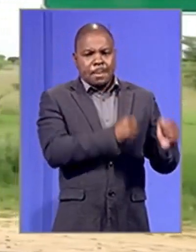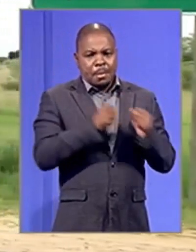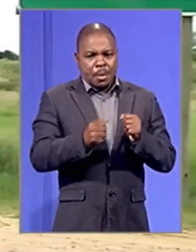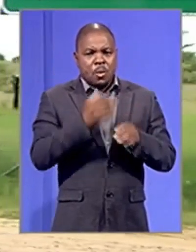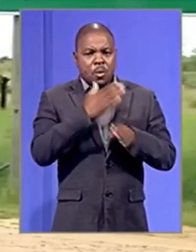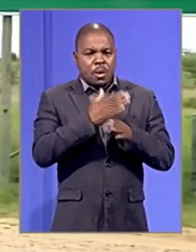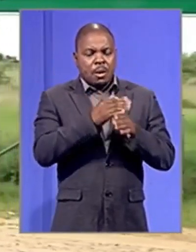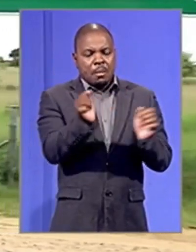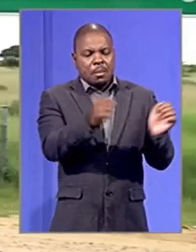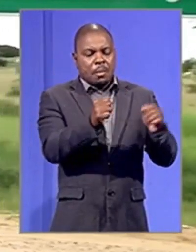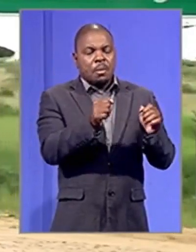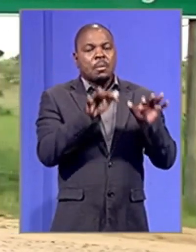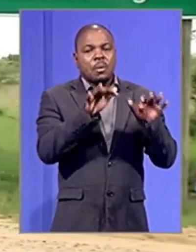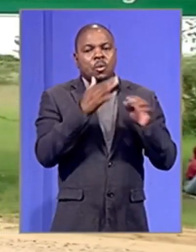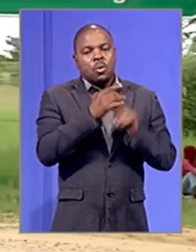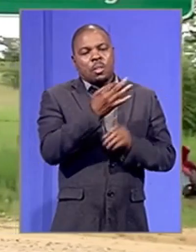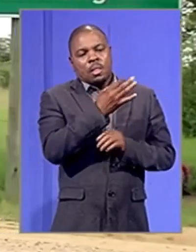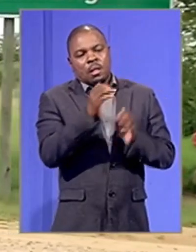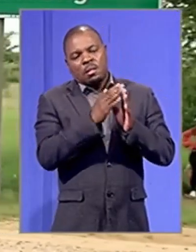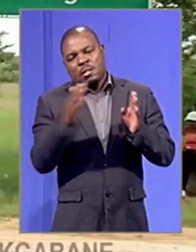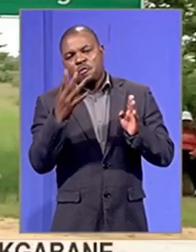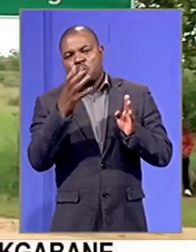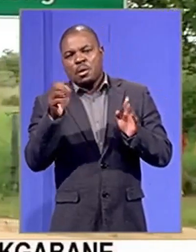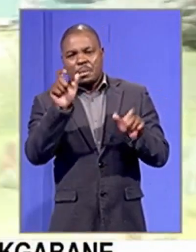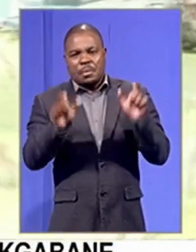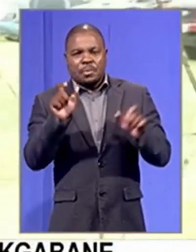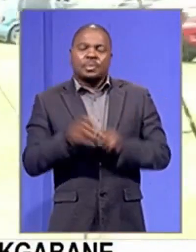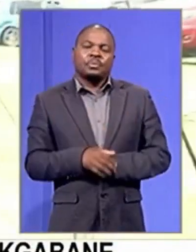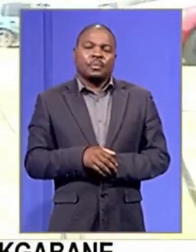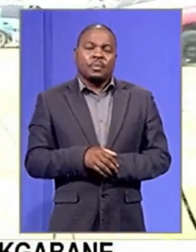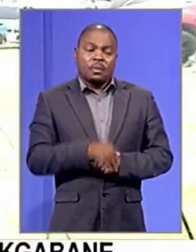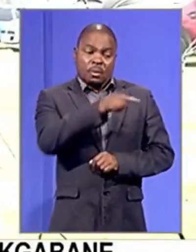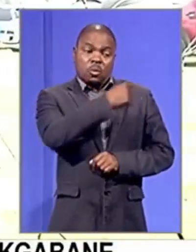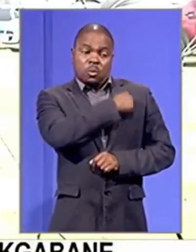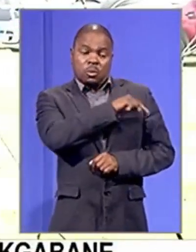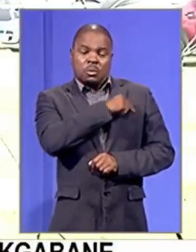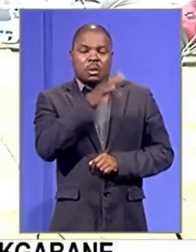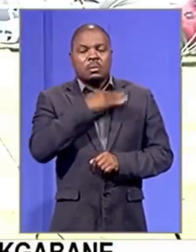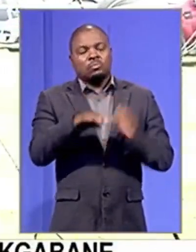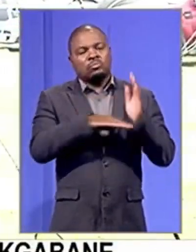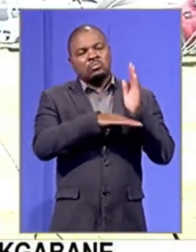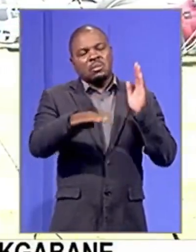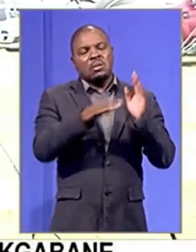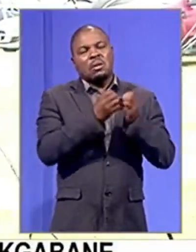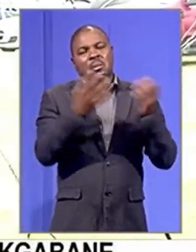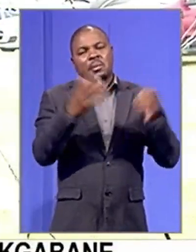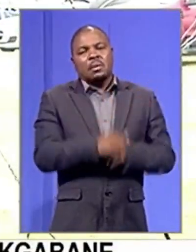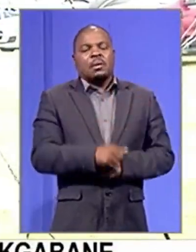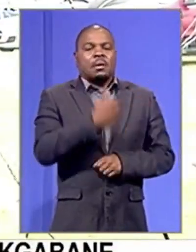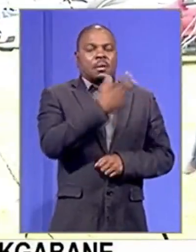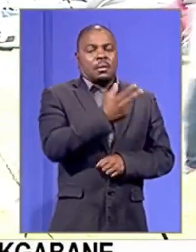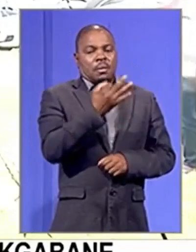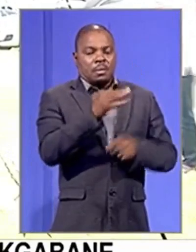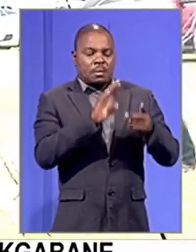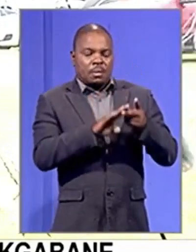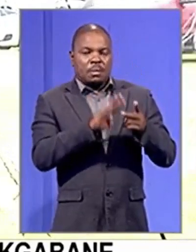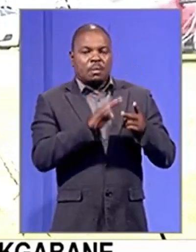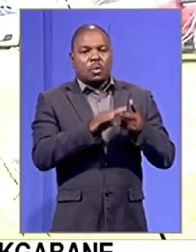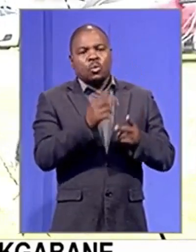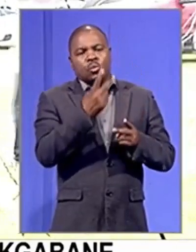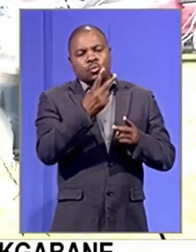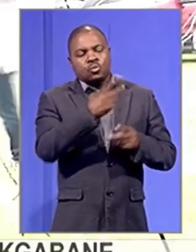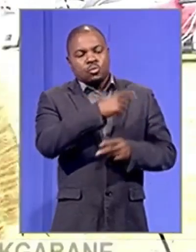magareng ga 340. Bookelo bono bo tlile go nna le malao a le 83, mafelo a le 2